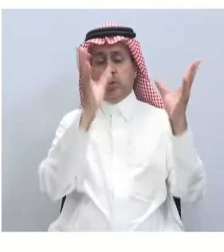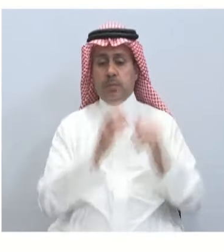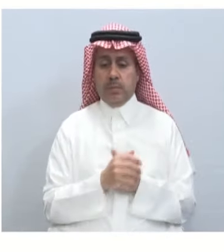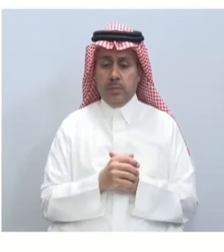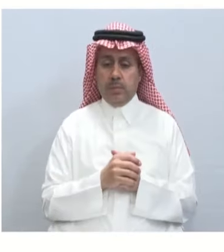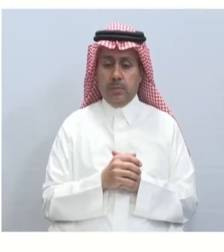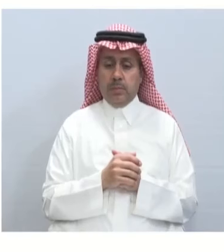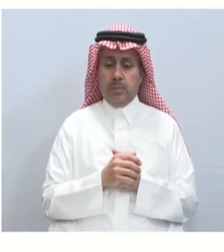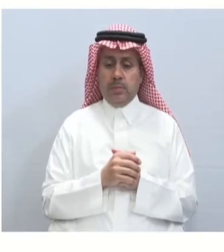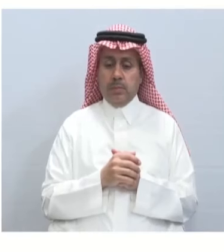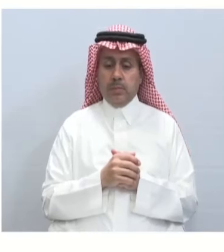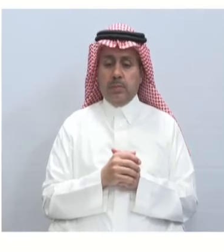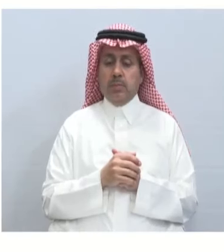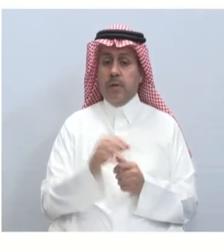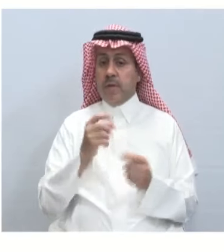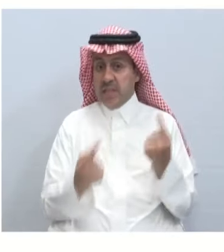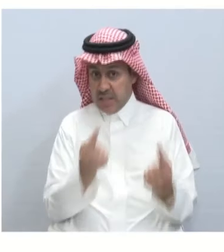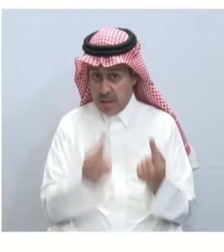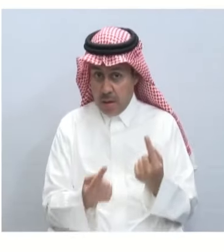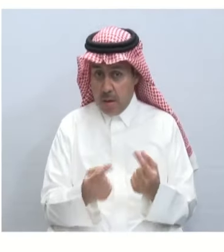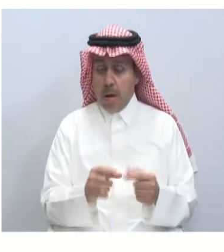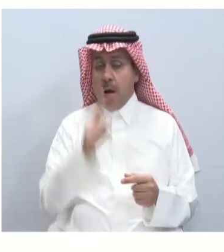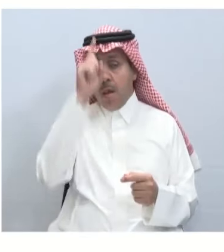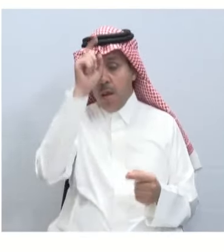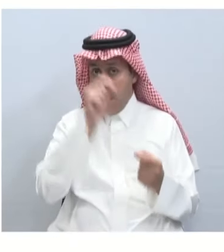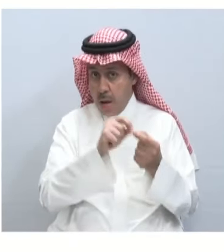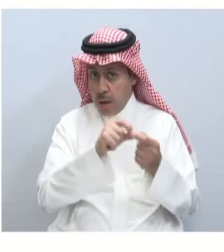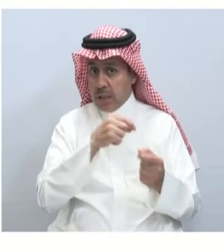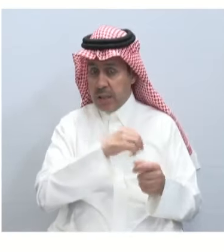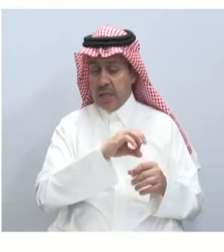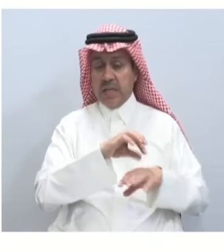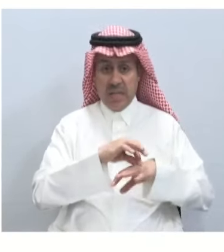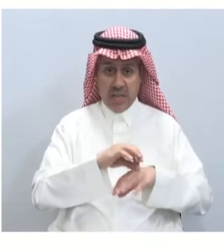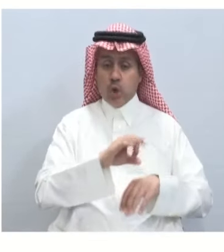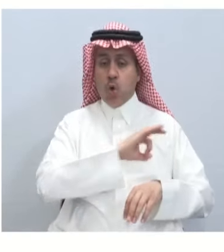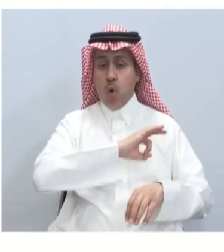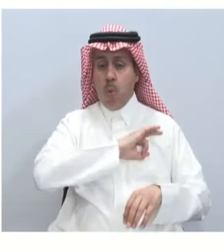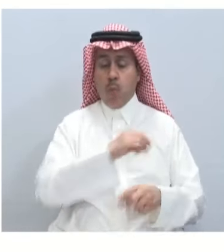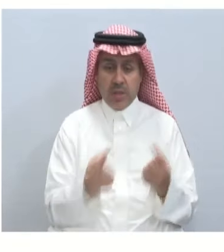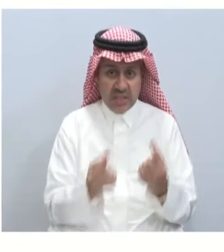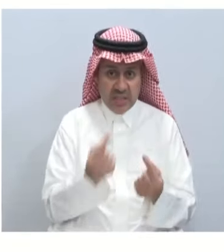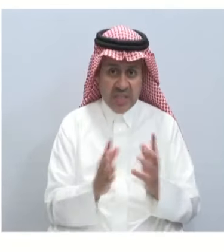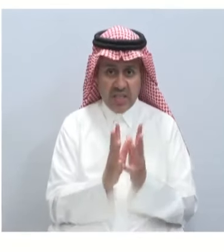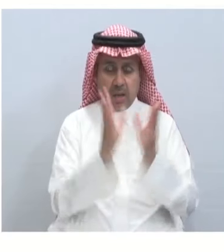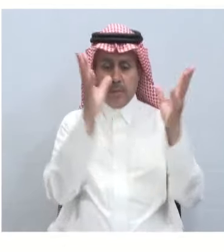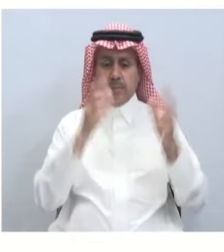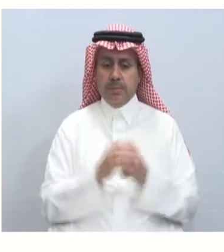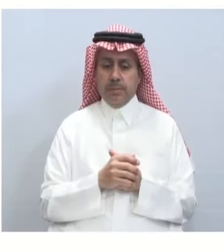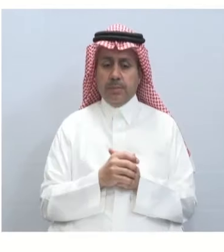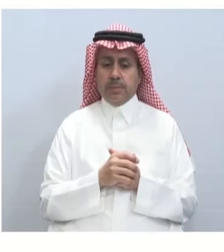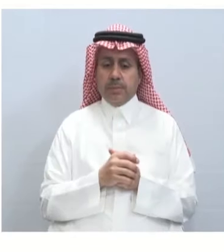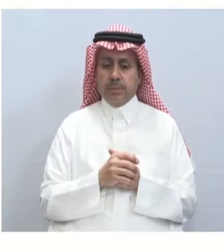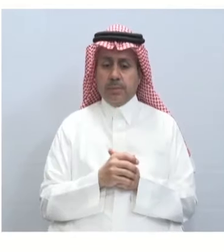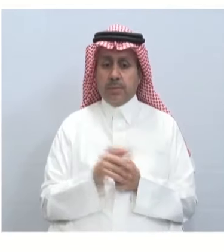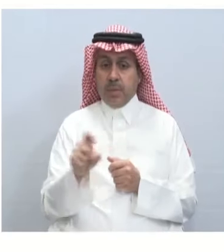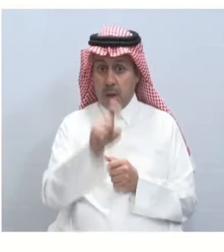الناس على محبتها فالناس بطبيعتهم يحبون الزراعه طيب هل